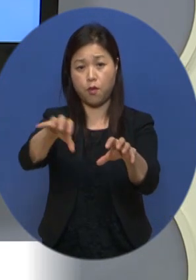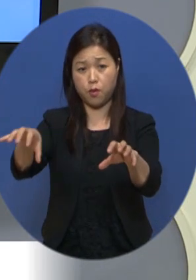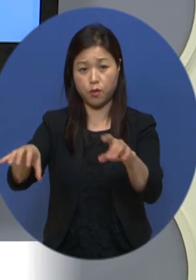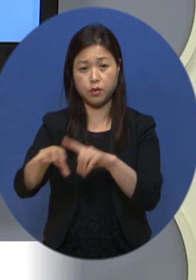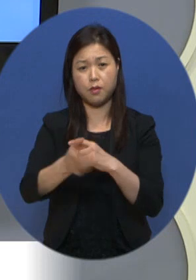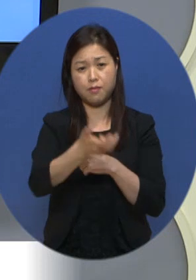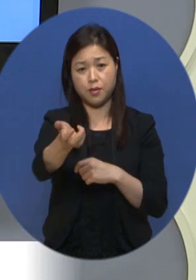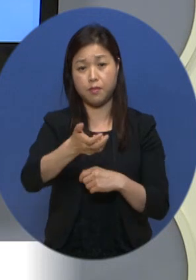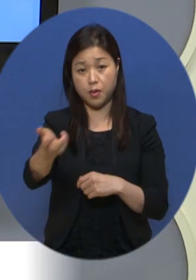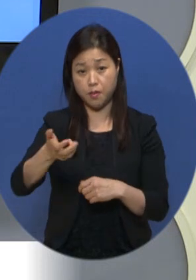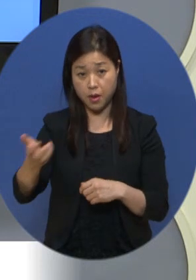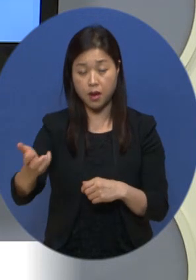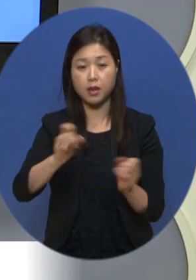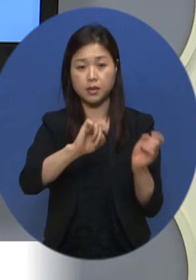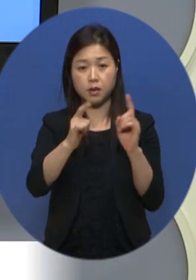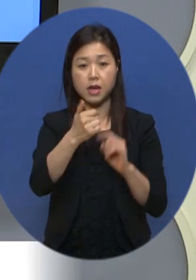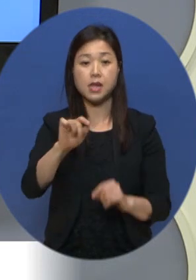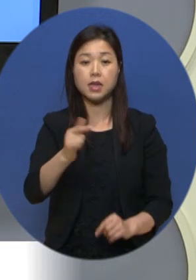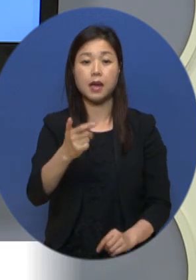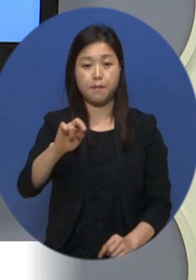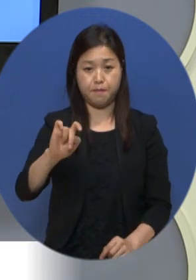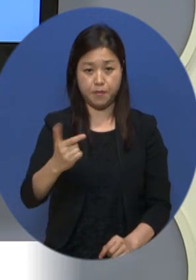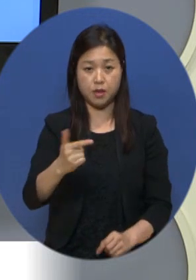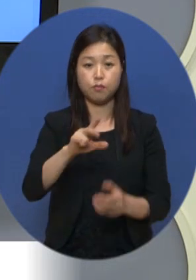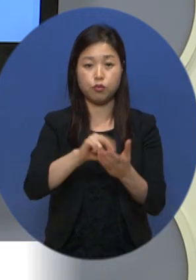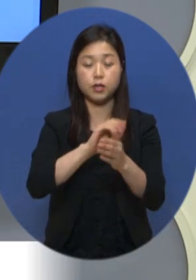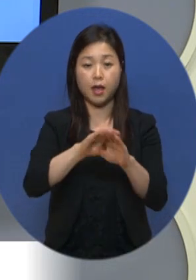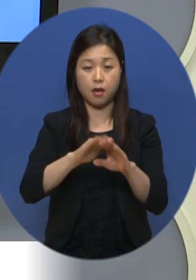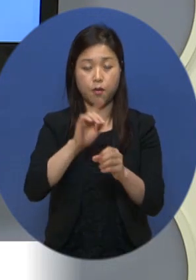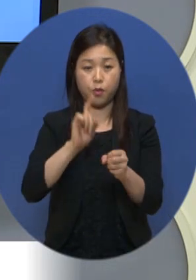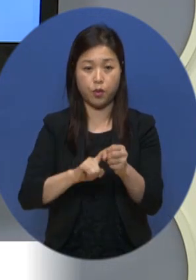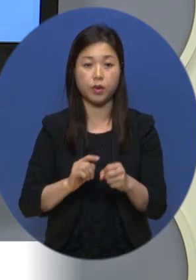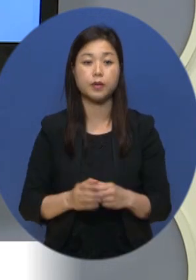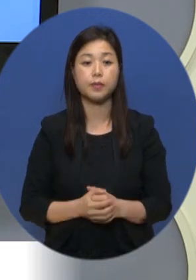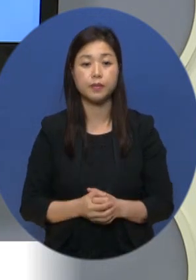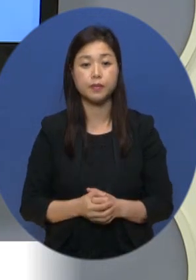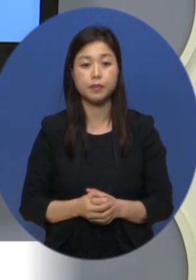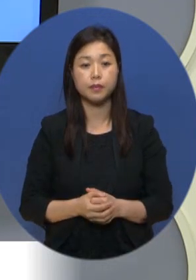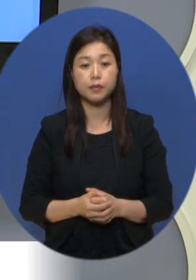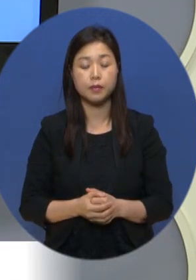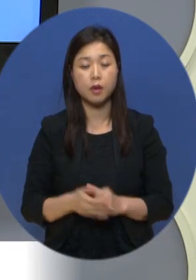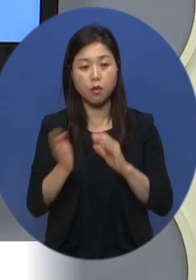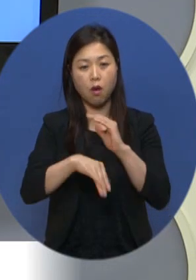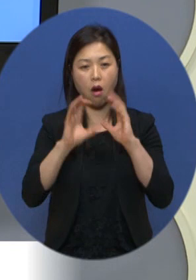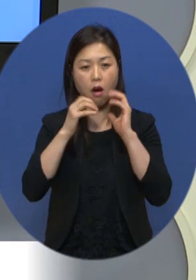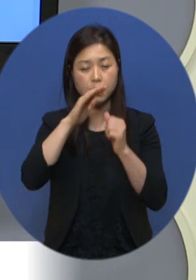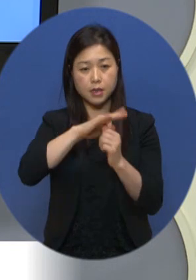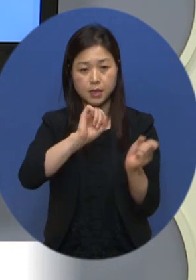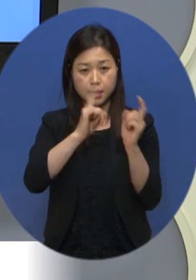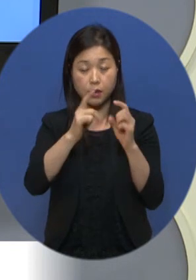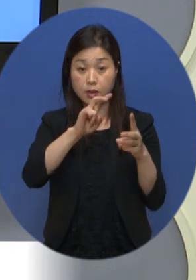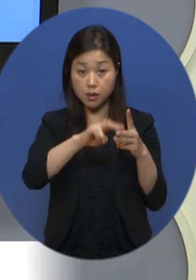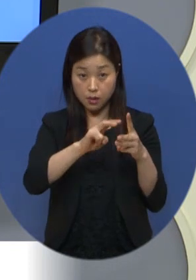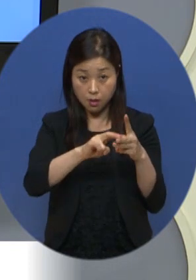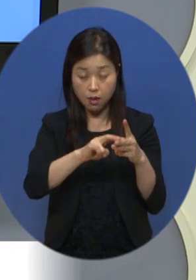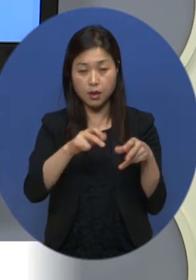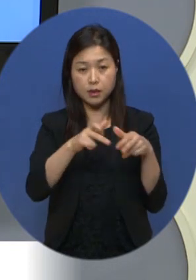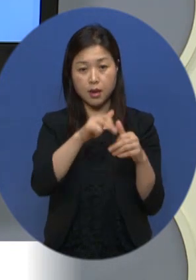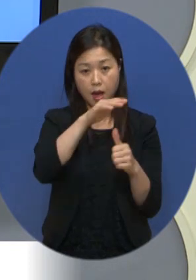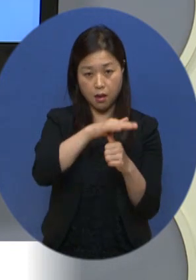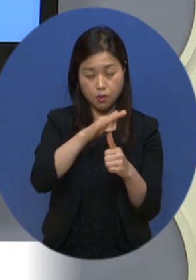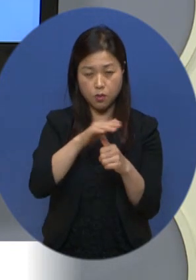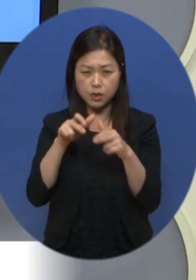받는 이른바 재활 난민 문제를 해결하기 위함입니다 00 어린이 재활 센터 는 장애아동과